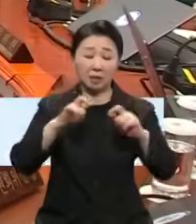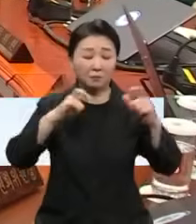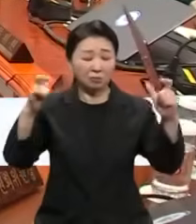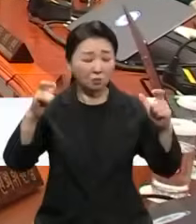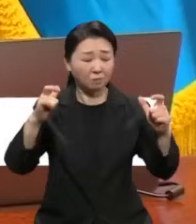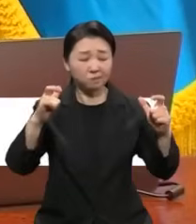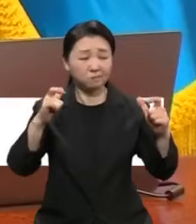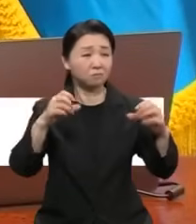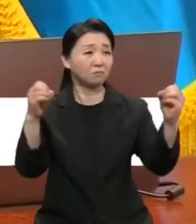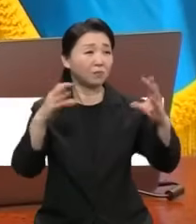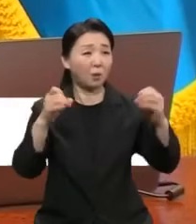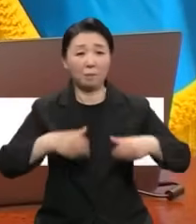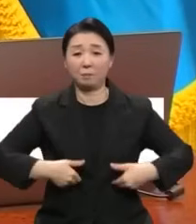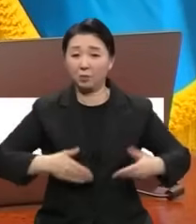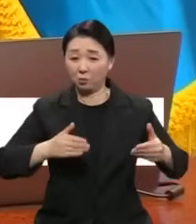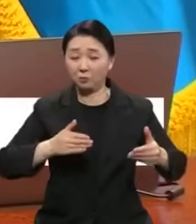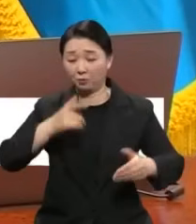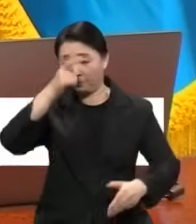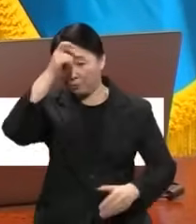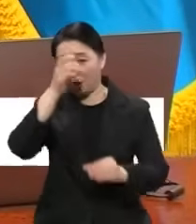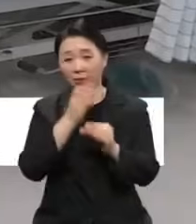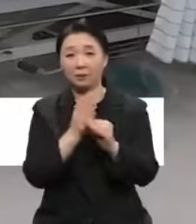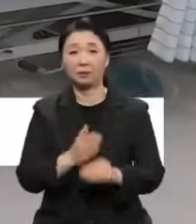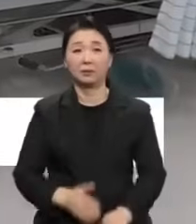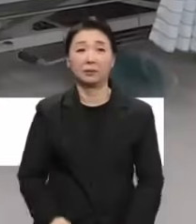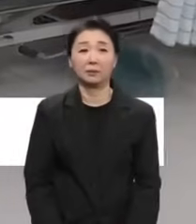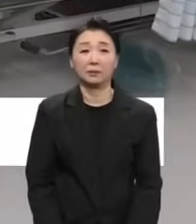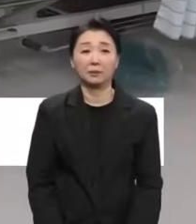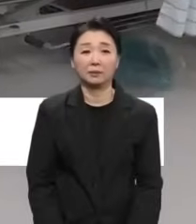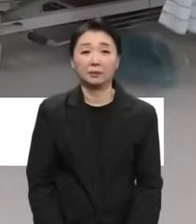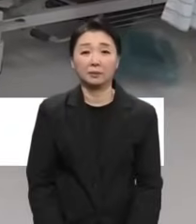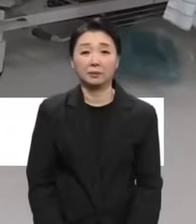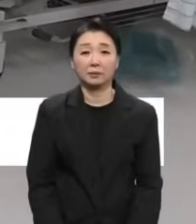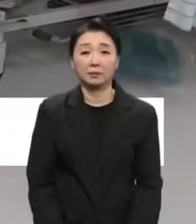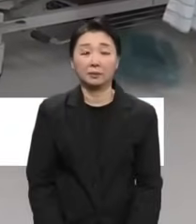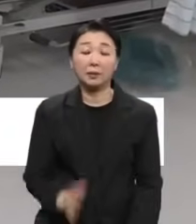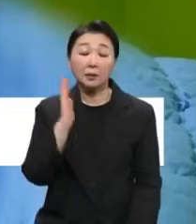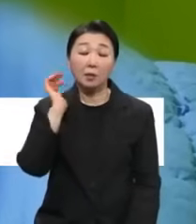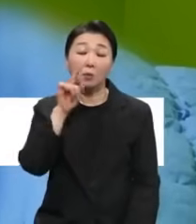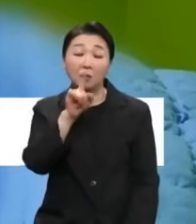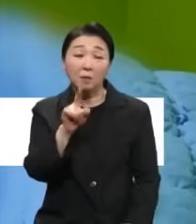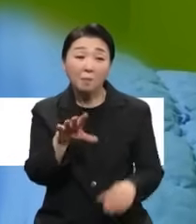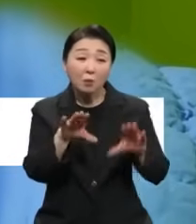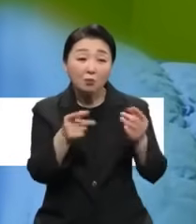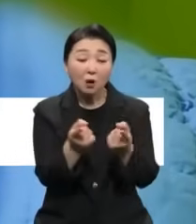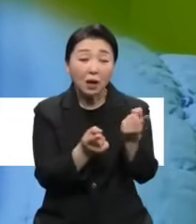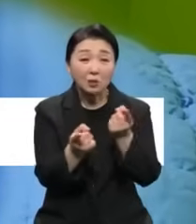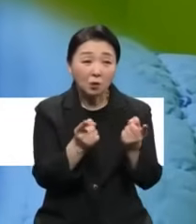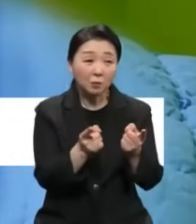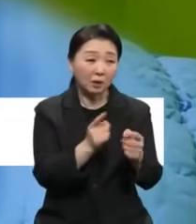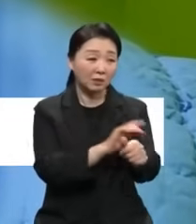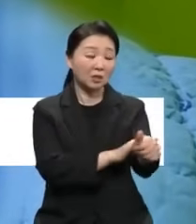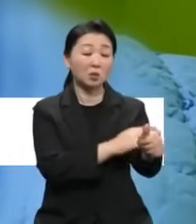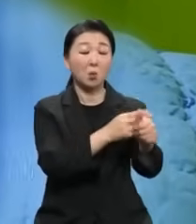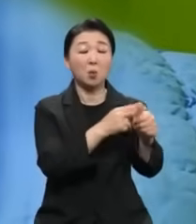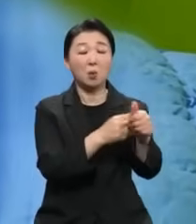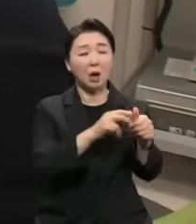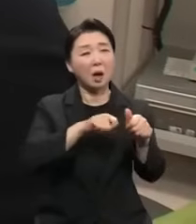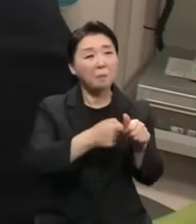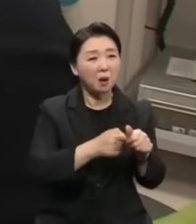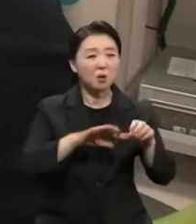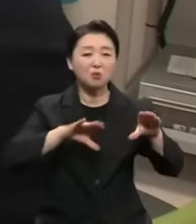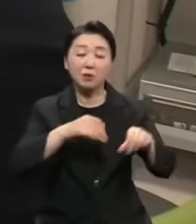전혀 아니라는 태도를 굽히지 않고 있습니다. 대통령이 말한 유연한 처리도 전공의 처벌을 유연하게 하란